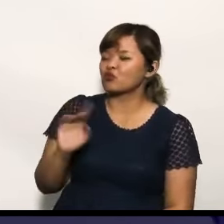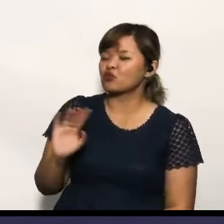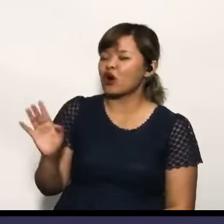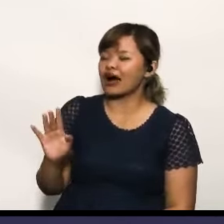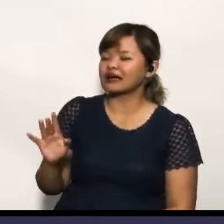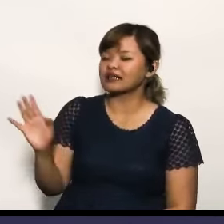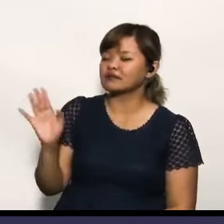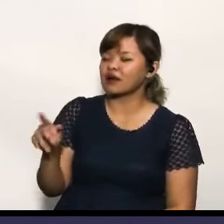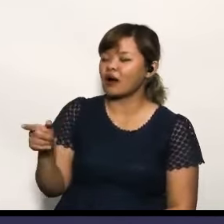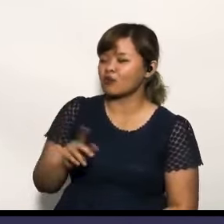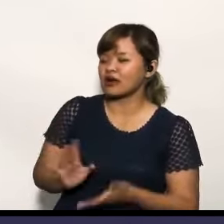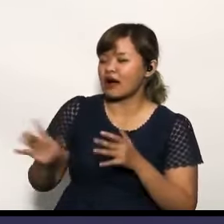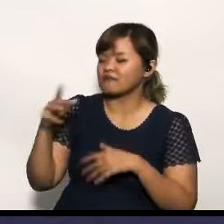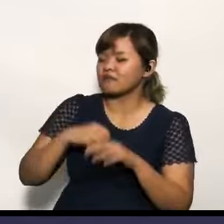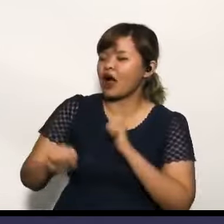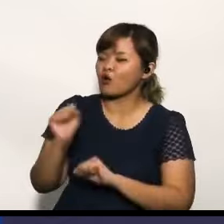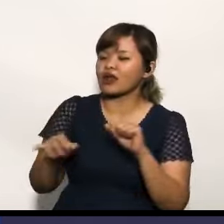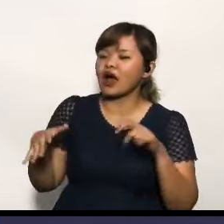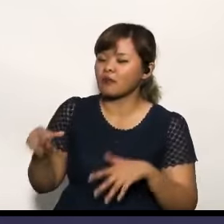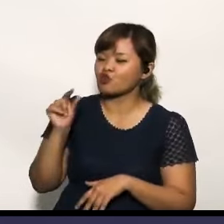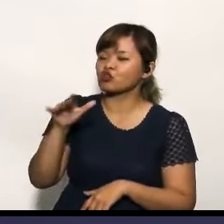week for those kids?